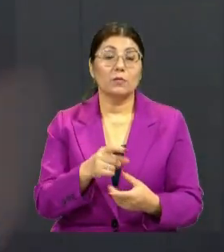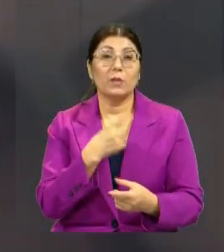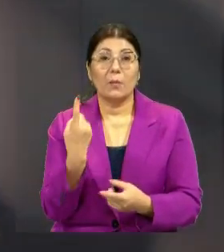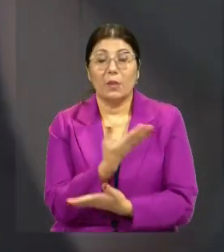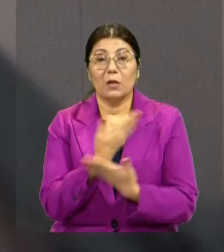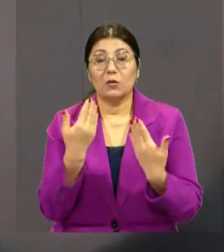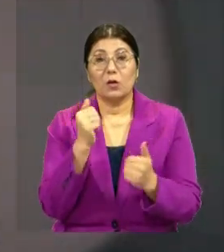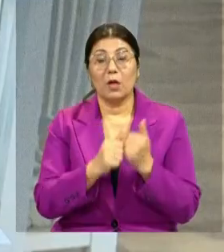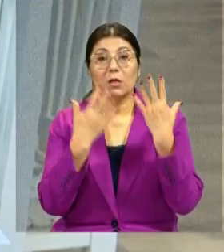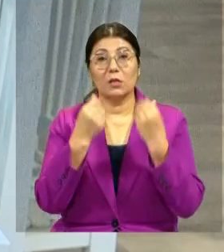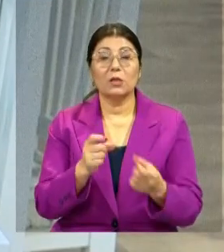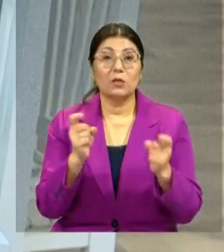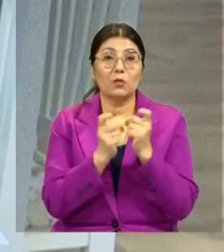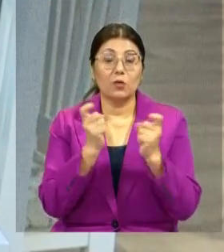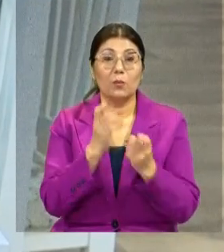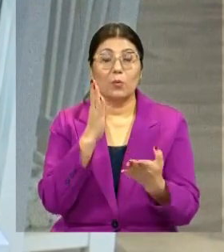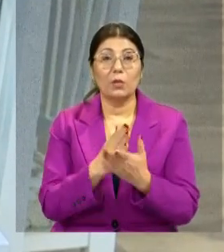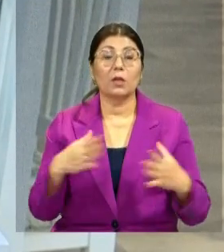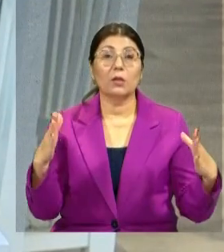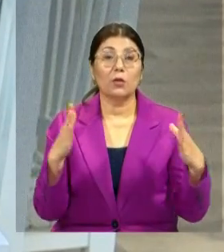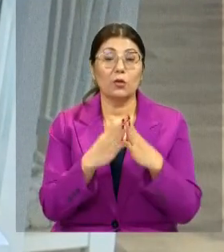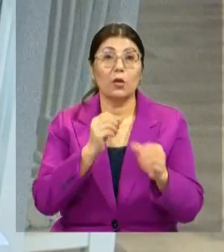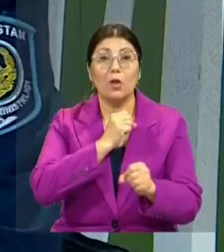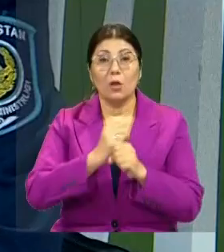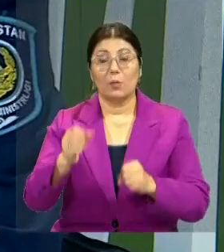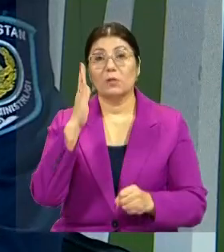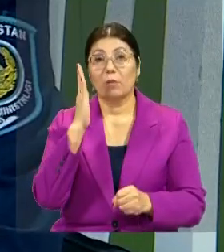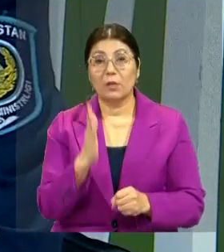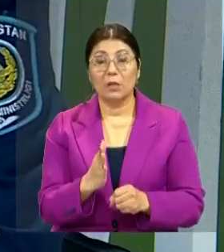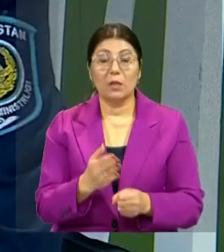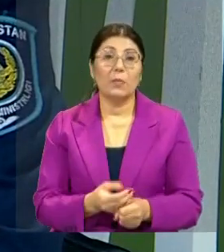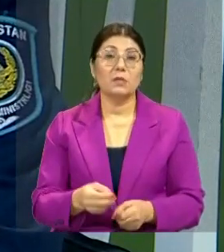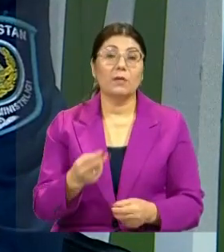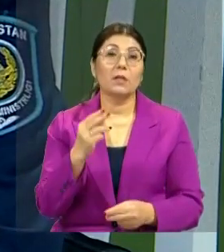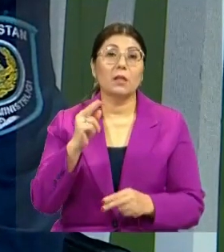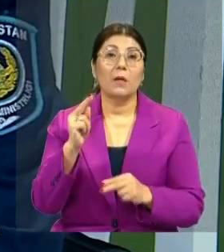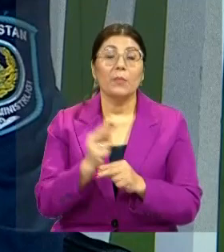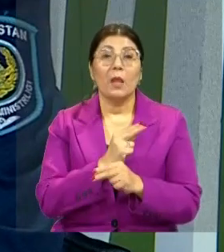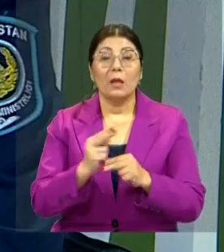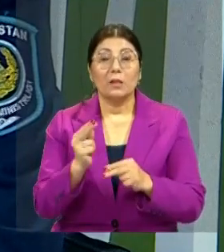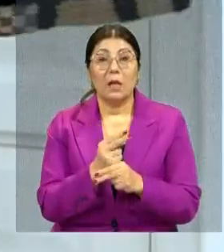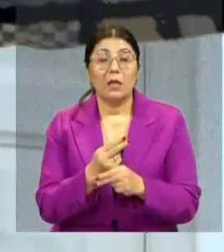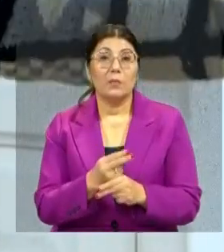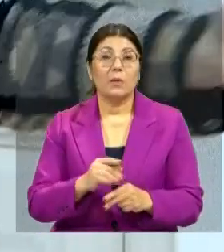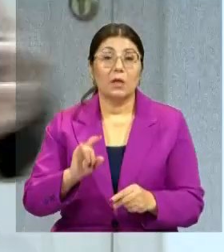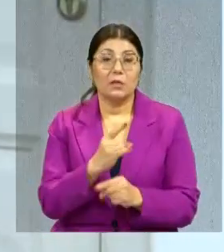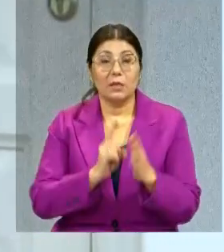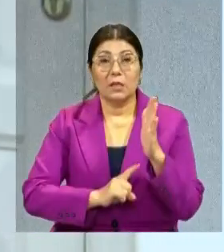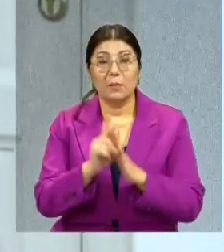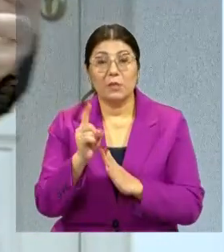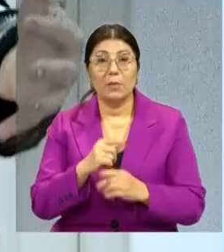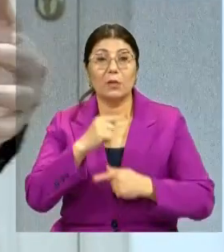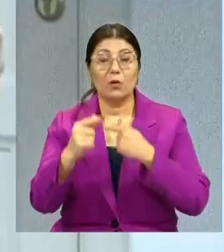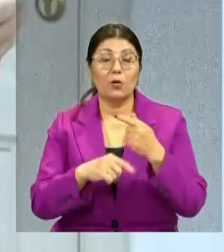жоқ, күнде айқай-шу болатын үйде зорлық-зомбылықтың болатыны белгілі. Тәрбие талбесіктен басталады десек, отбасындағы ұрпақ тәрбиесі еш